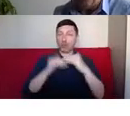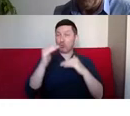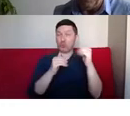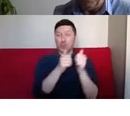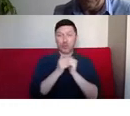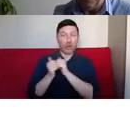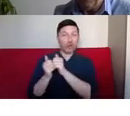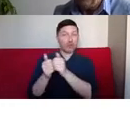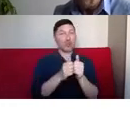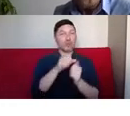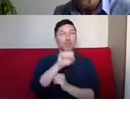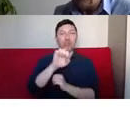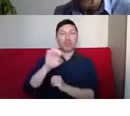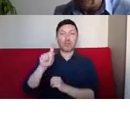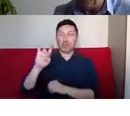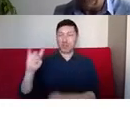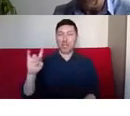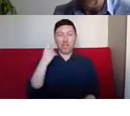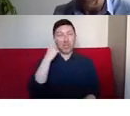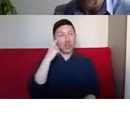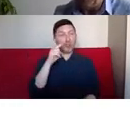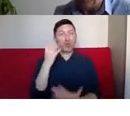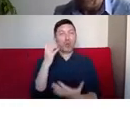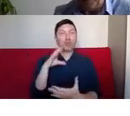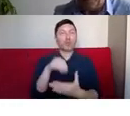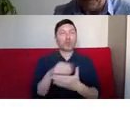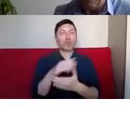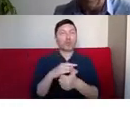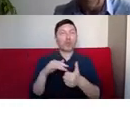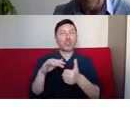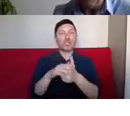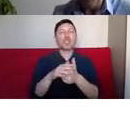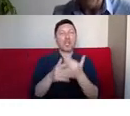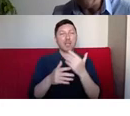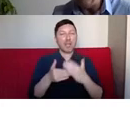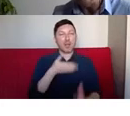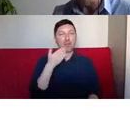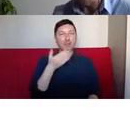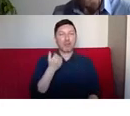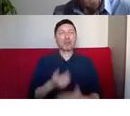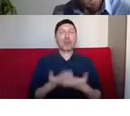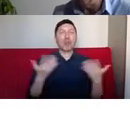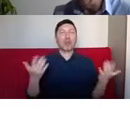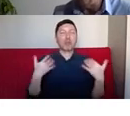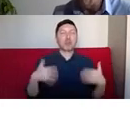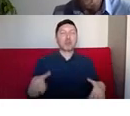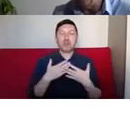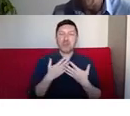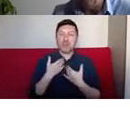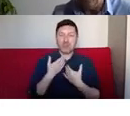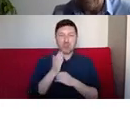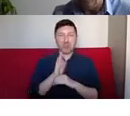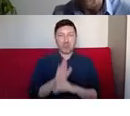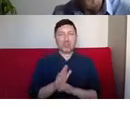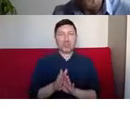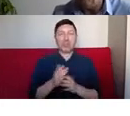pour l'emploi des personnes handicapées pour favoriser l'inclusion sociale et professionnelle des personnes en situation de handicap. J'en ai terminé avec cette présentation de la semaine pour l'emploi et je suis